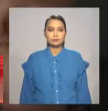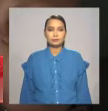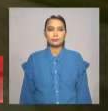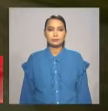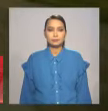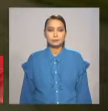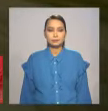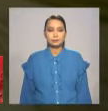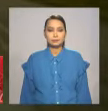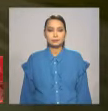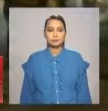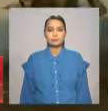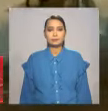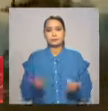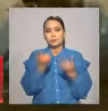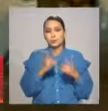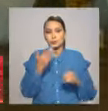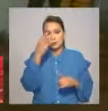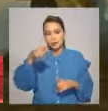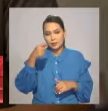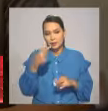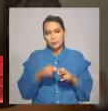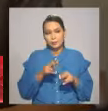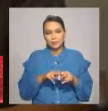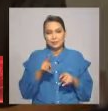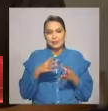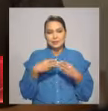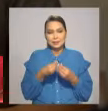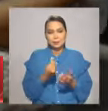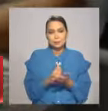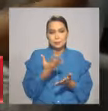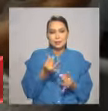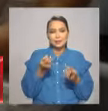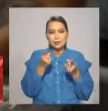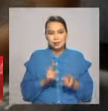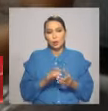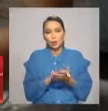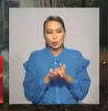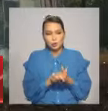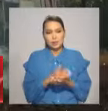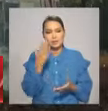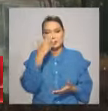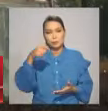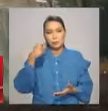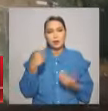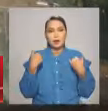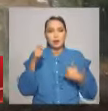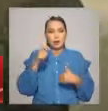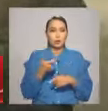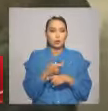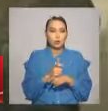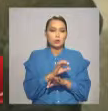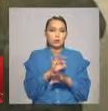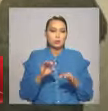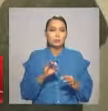сөйлесейін. Захватывающие сюжетные линии, семейные ценности и настоящая дружба. Сериал «Кахарман» найдет отклик в